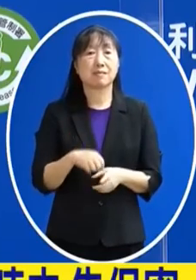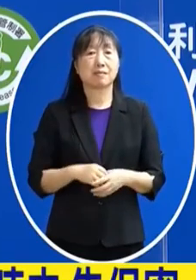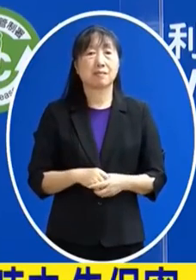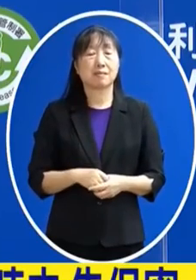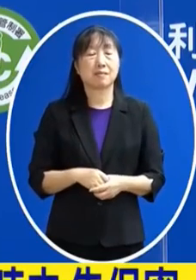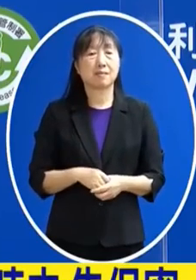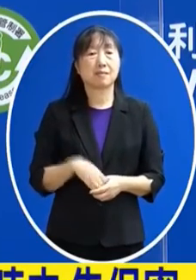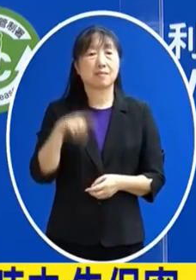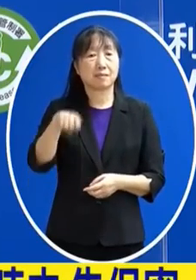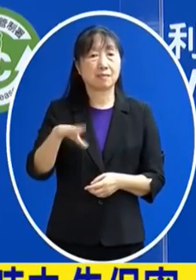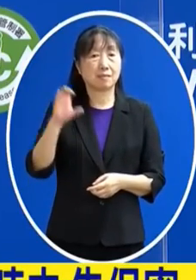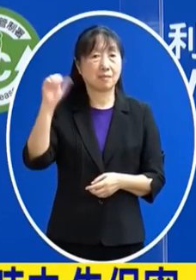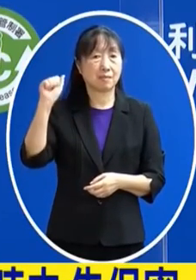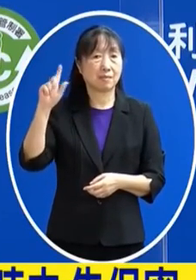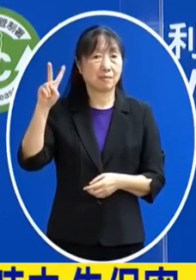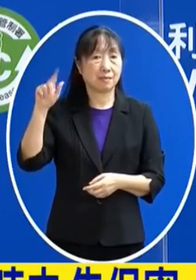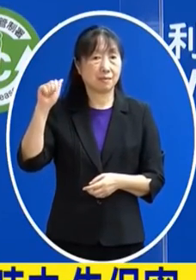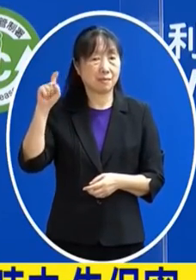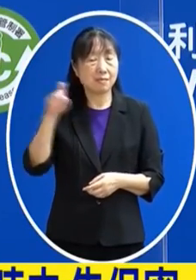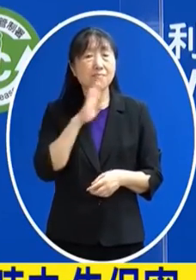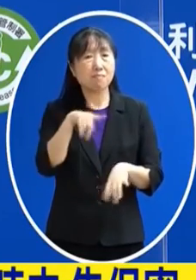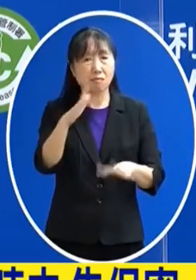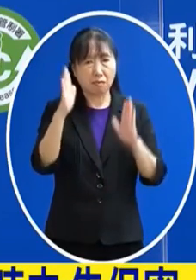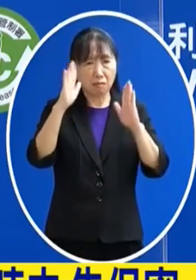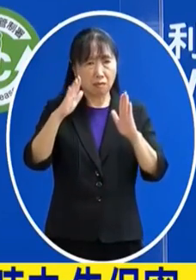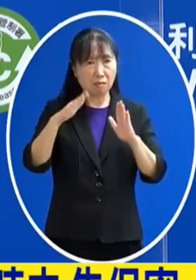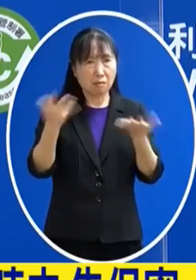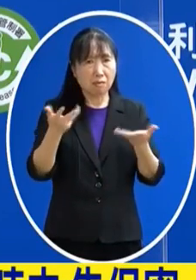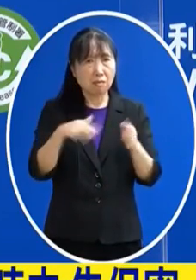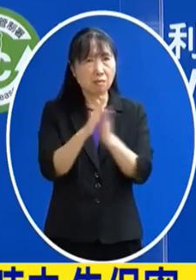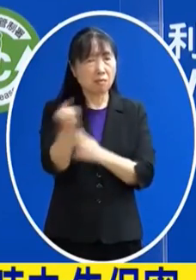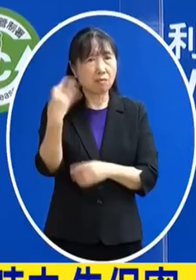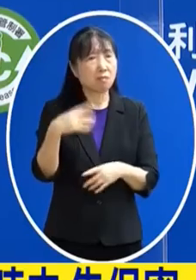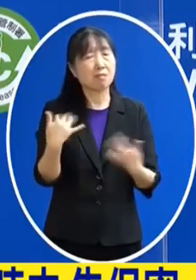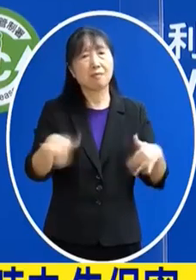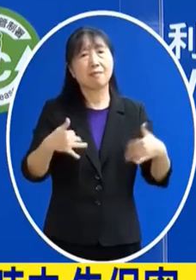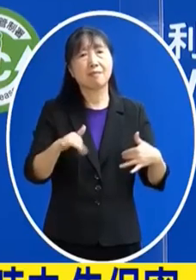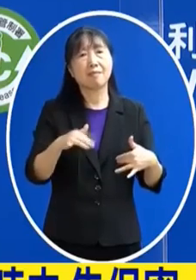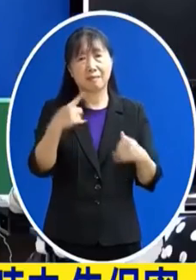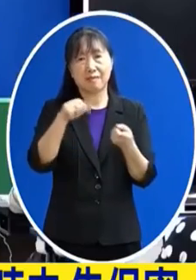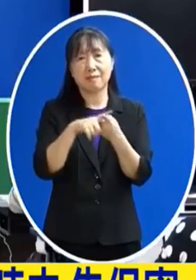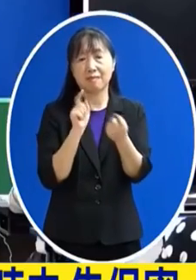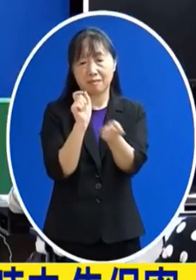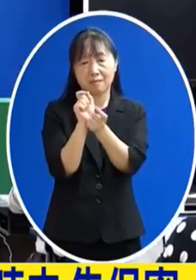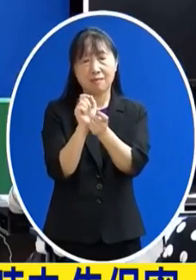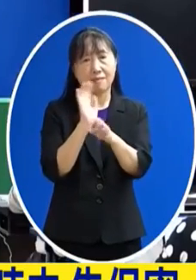哈也没有说一个正确的讯息哈，不过应该是快的了哈。